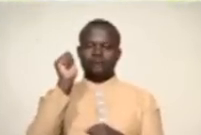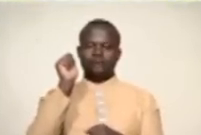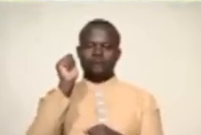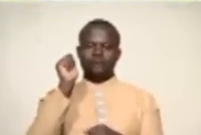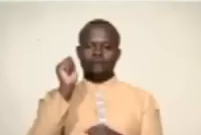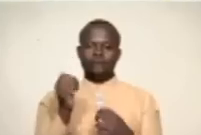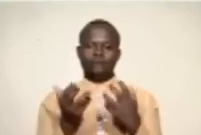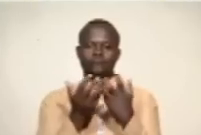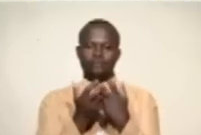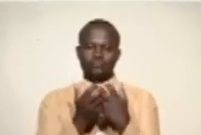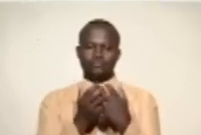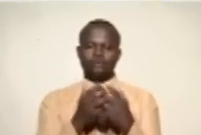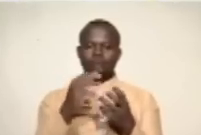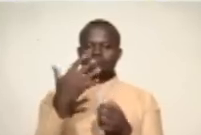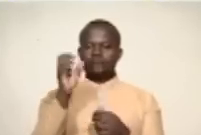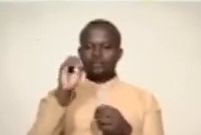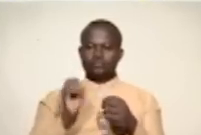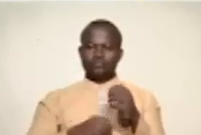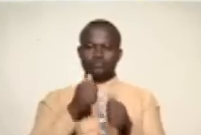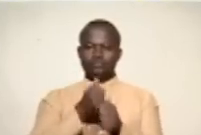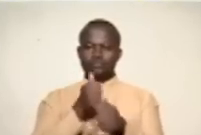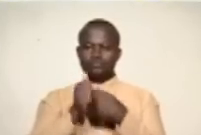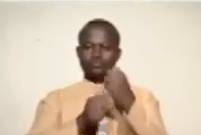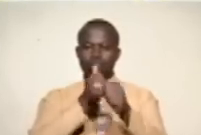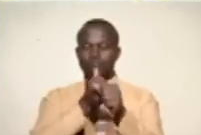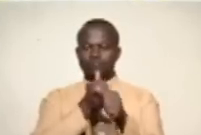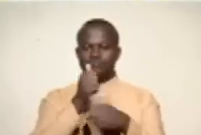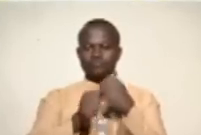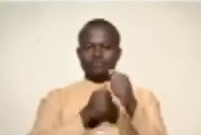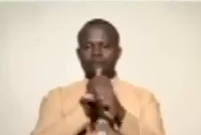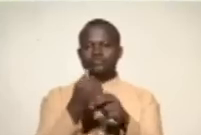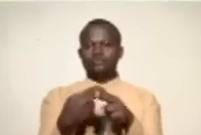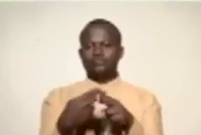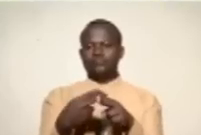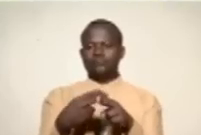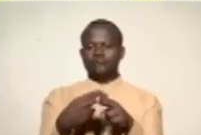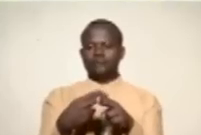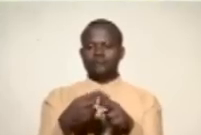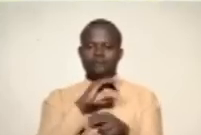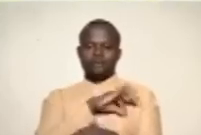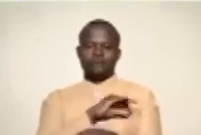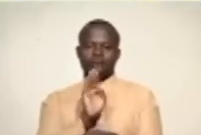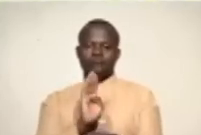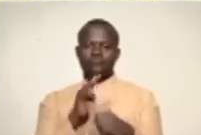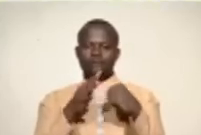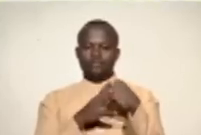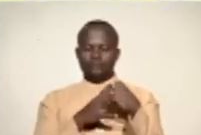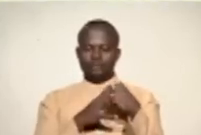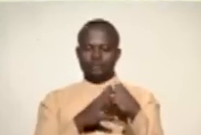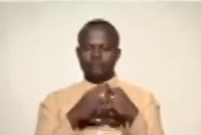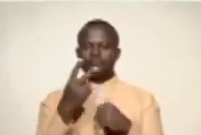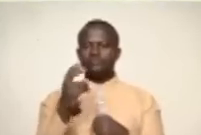n'inyungu yayo ihwanye 5% buri mwaka byafataga muri ayo nyungu yafataga muri miliyari